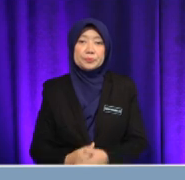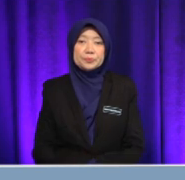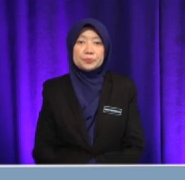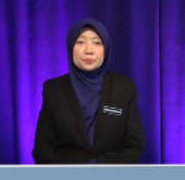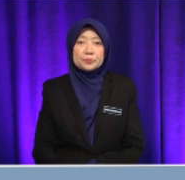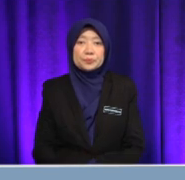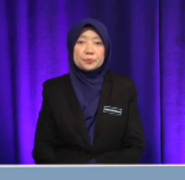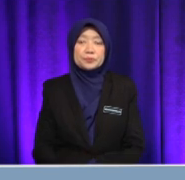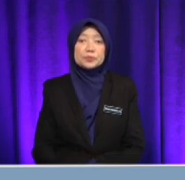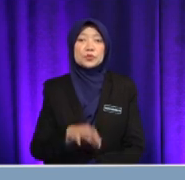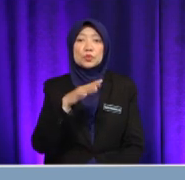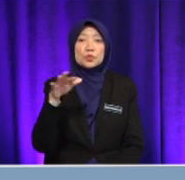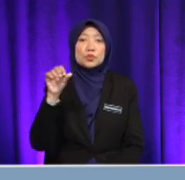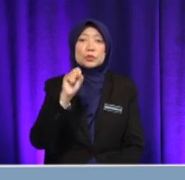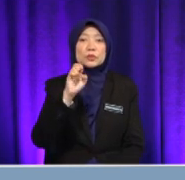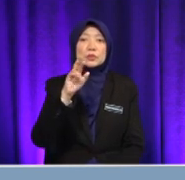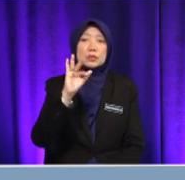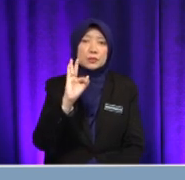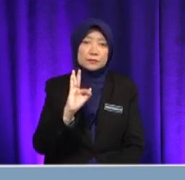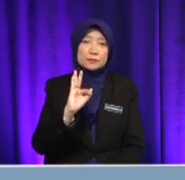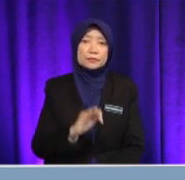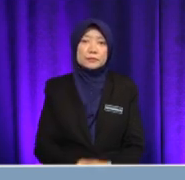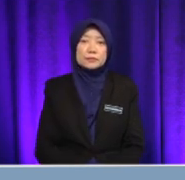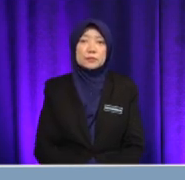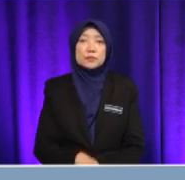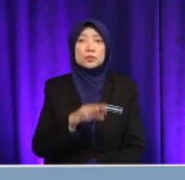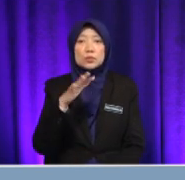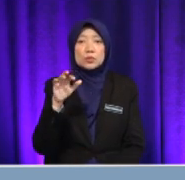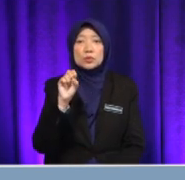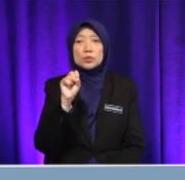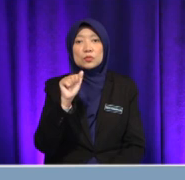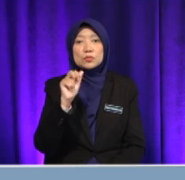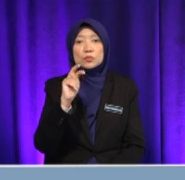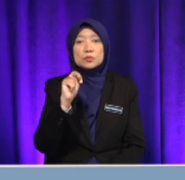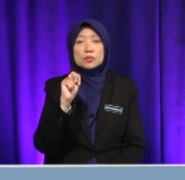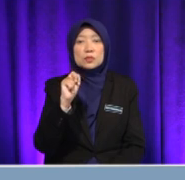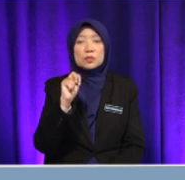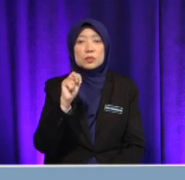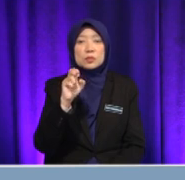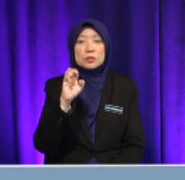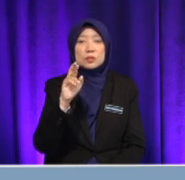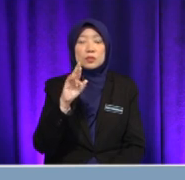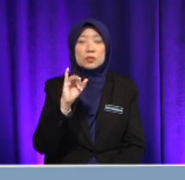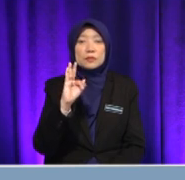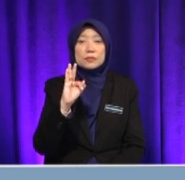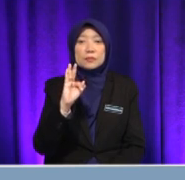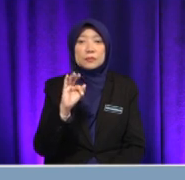huruf Drift huruf sehari sedih Oke betul oke